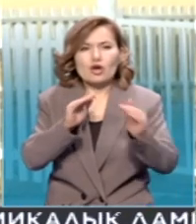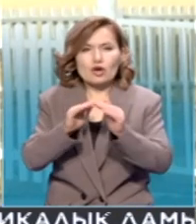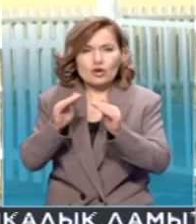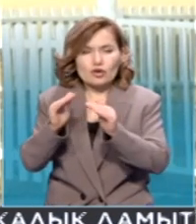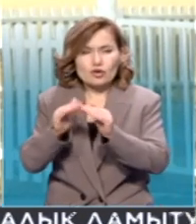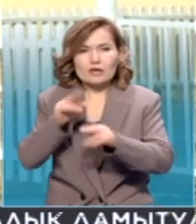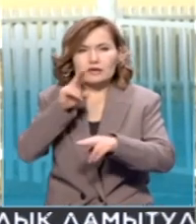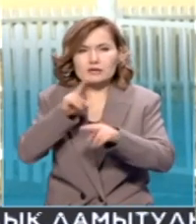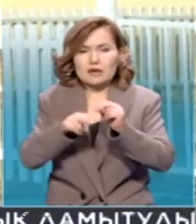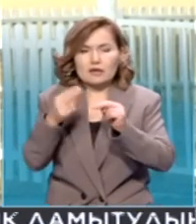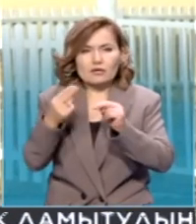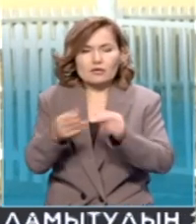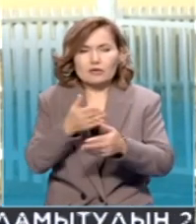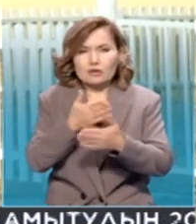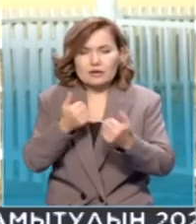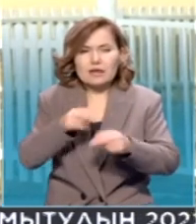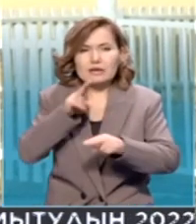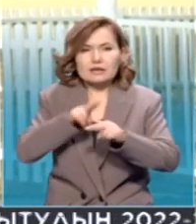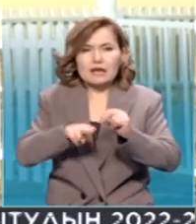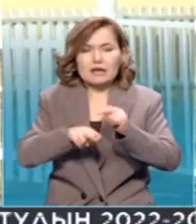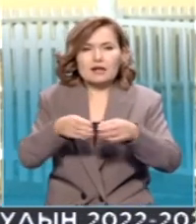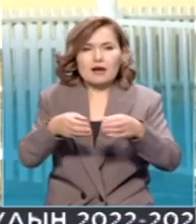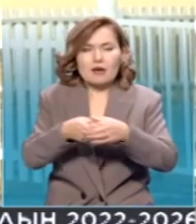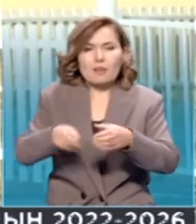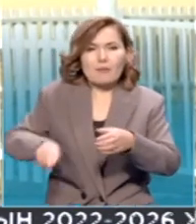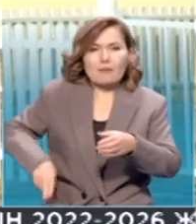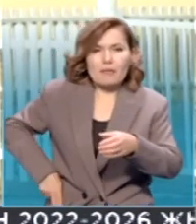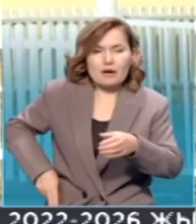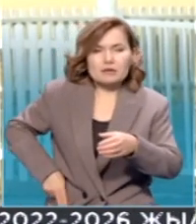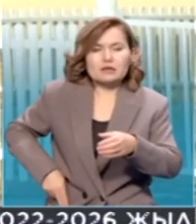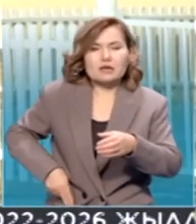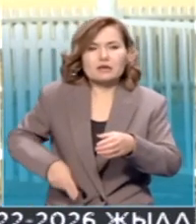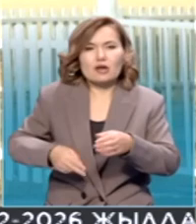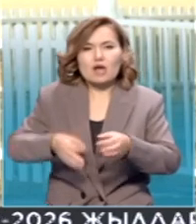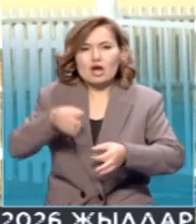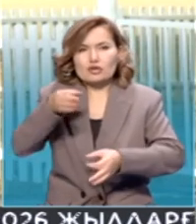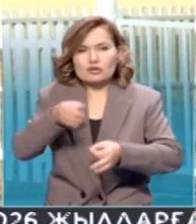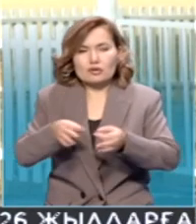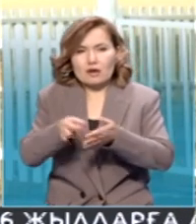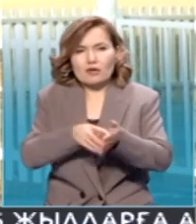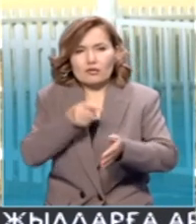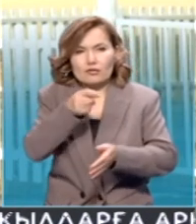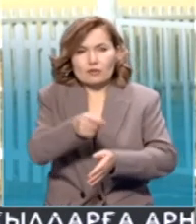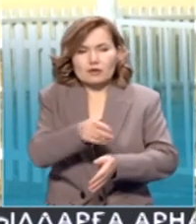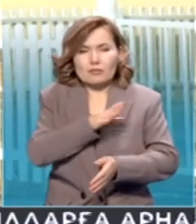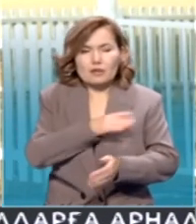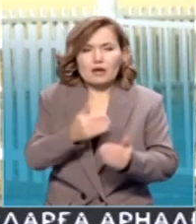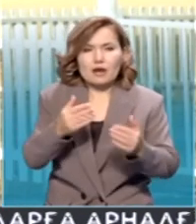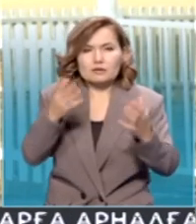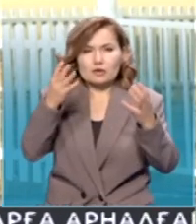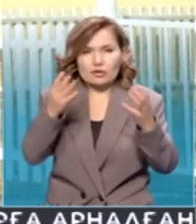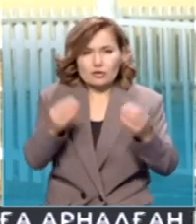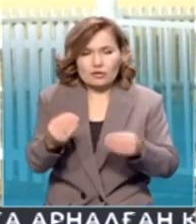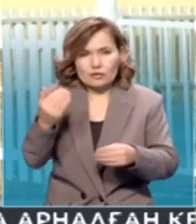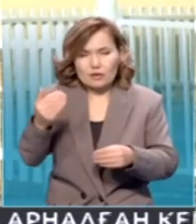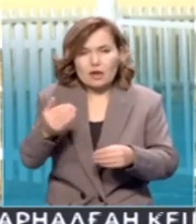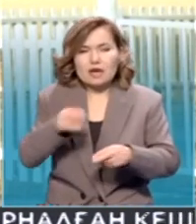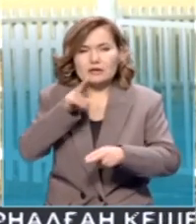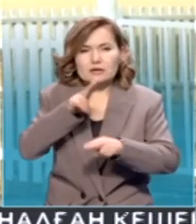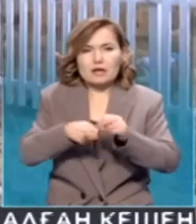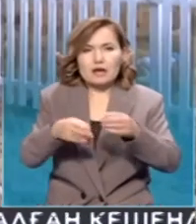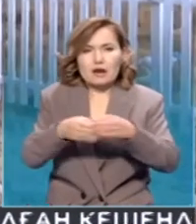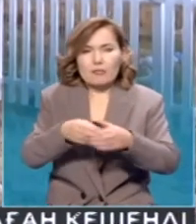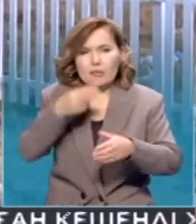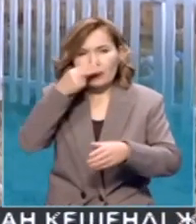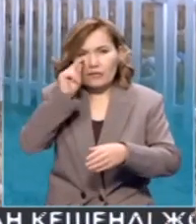және мердігерді сотқа берді. Бұл ПМК Касим компаниясы, бұл мен қазіргі таңда сот арқылы жұмыстар жүргізіп